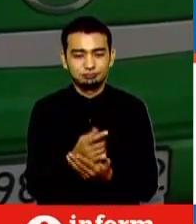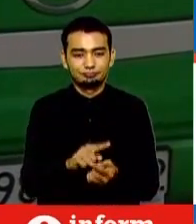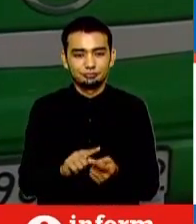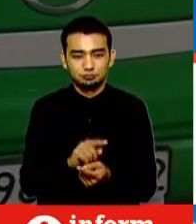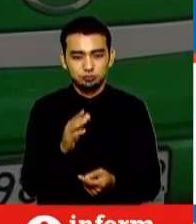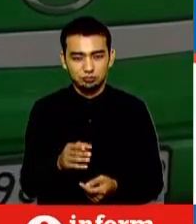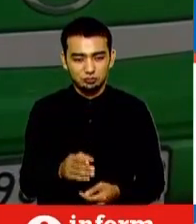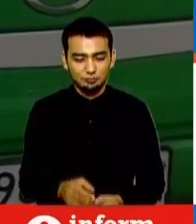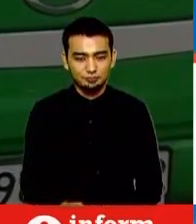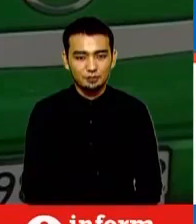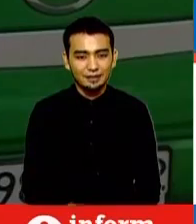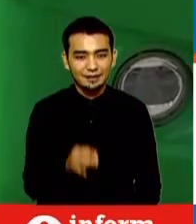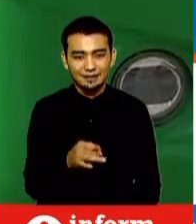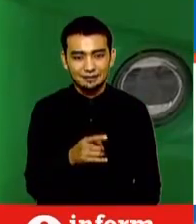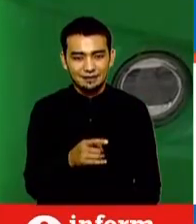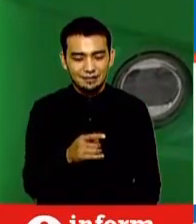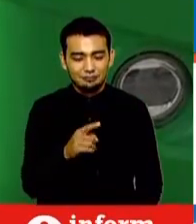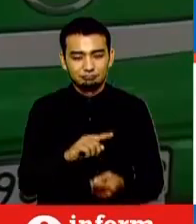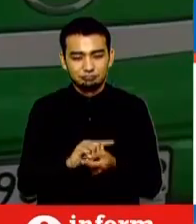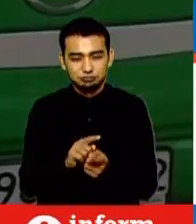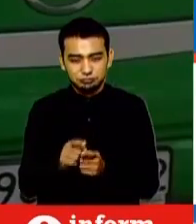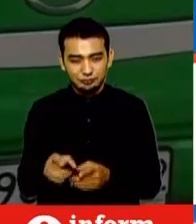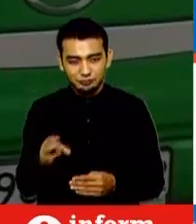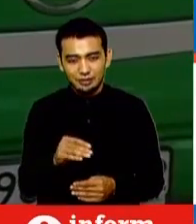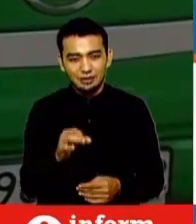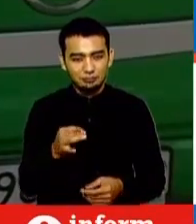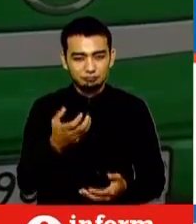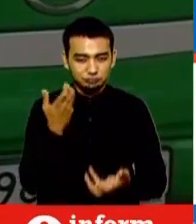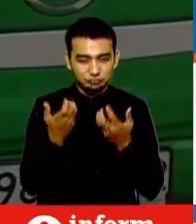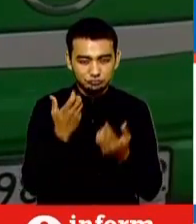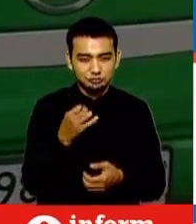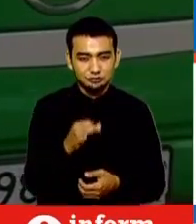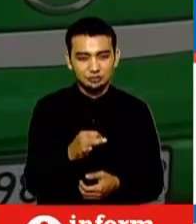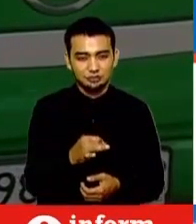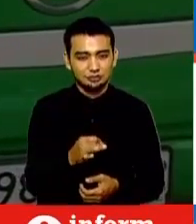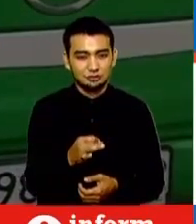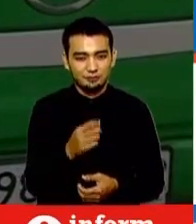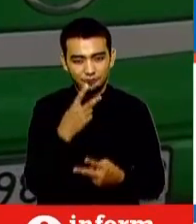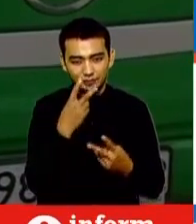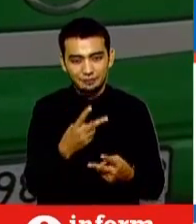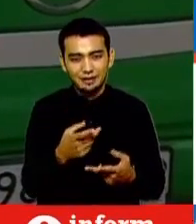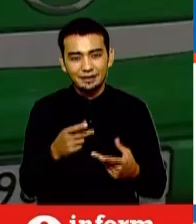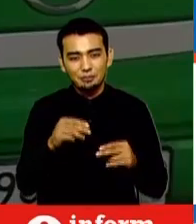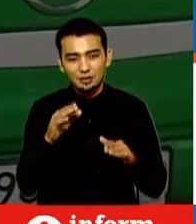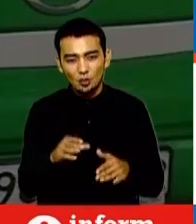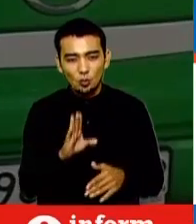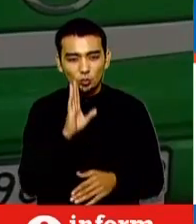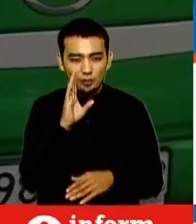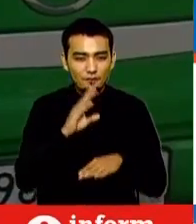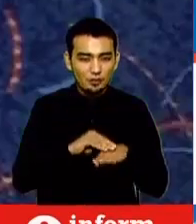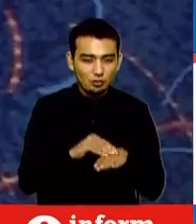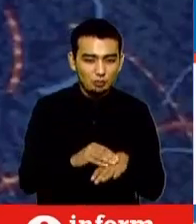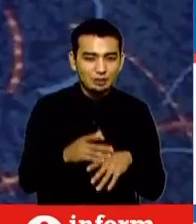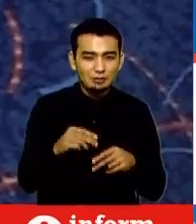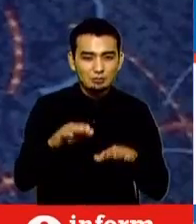сейчас будем ставить эти длинномеры. Изучаем постоянно же пассажиропоток. И видим, где вот утреннее и вечернее время